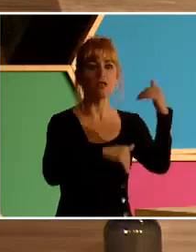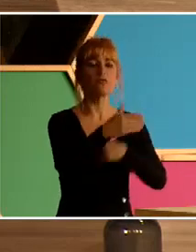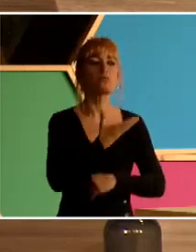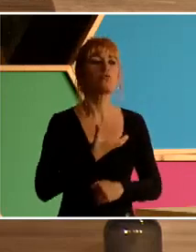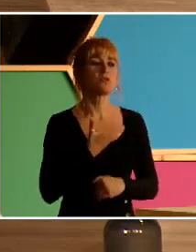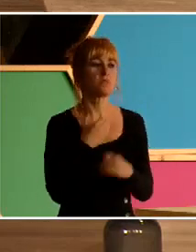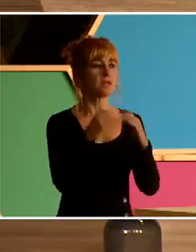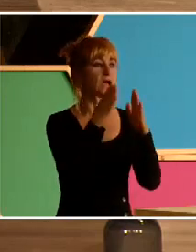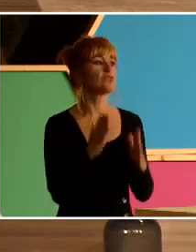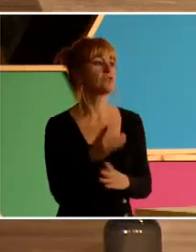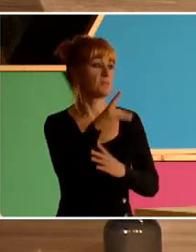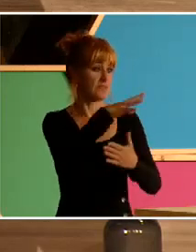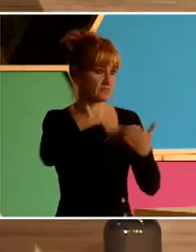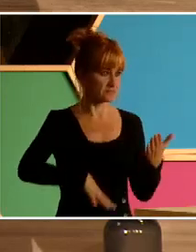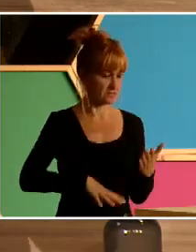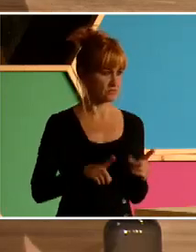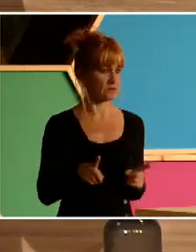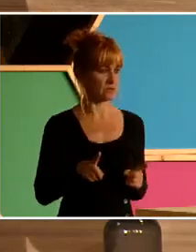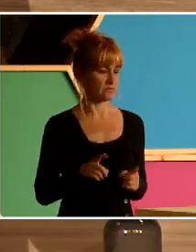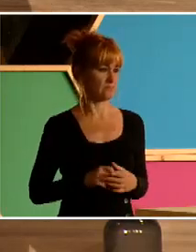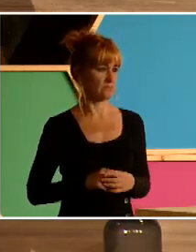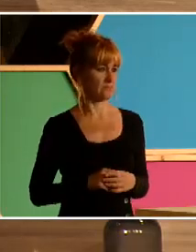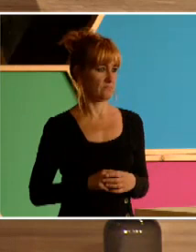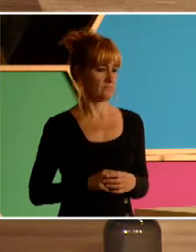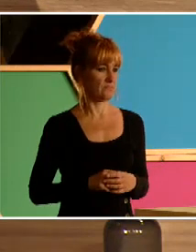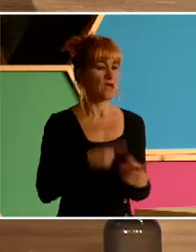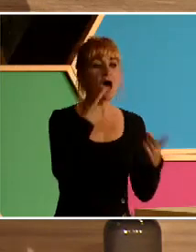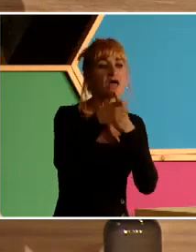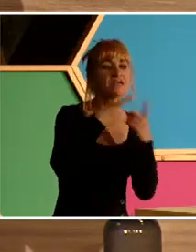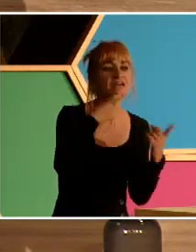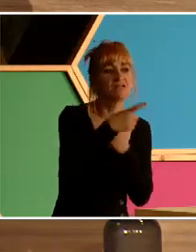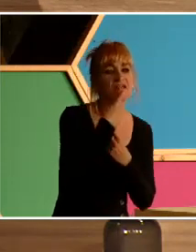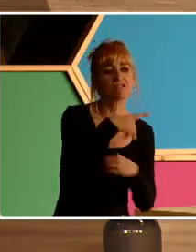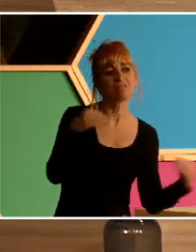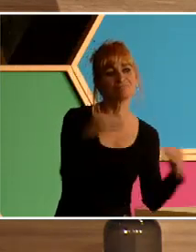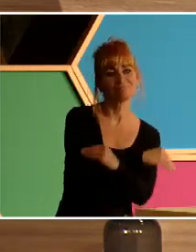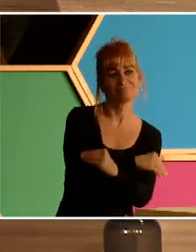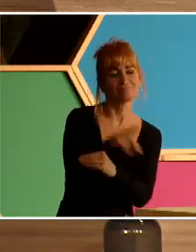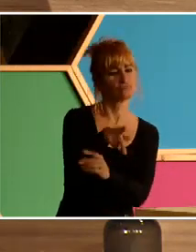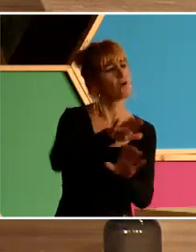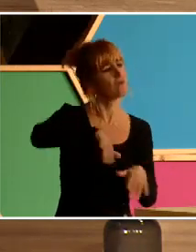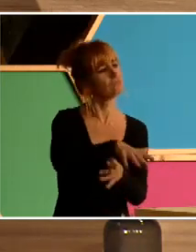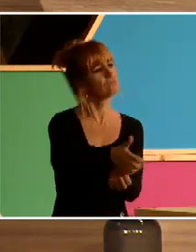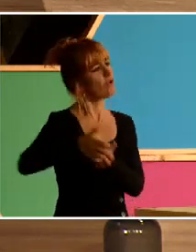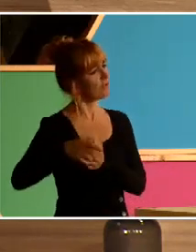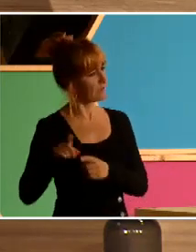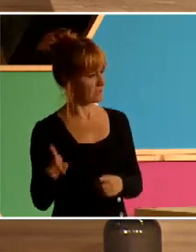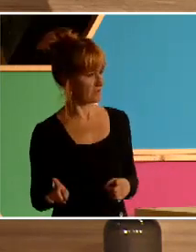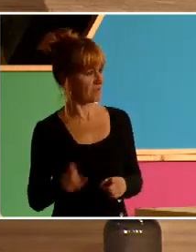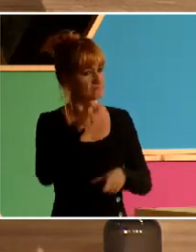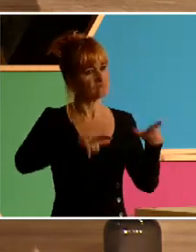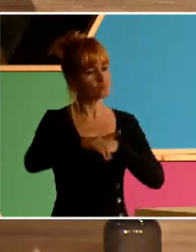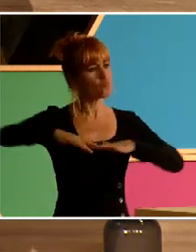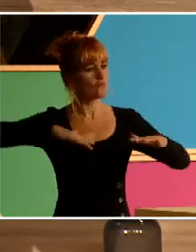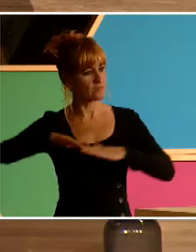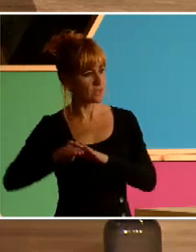a l'Ajuntament de Barcelona i van desafiar les enquestes. David contra Goliat, és la prova que a vegades la gent que ve dels moviments socials, la gent